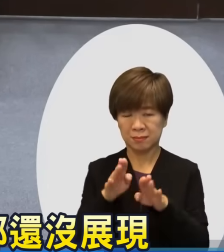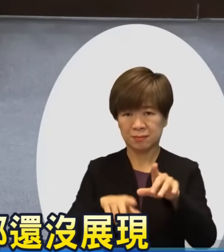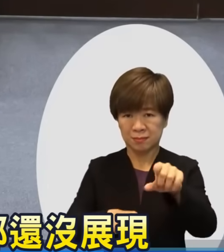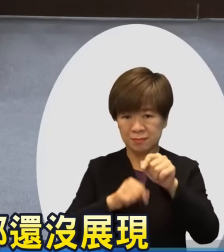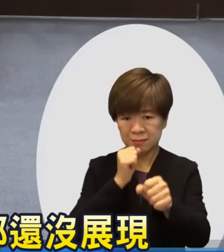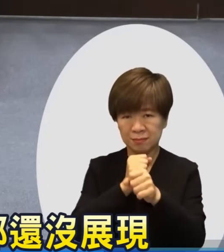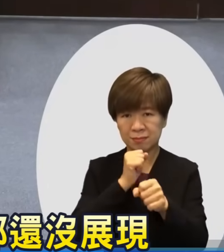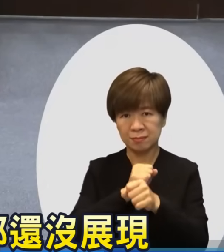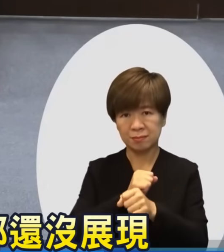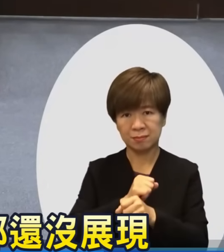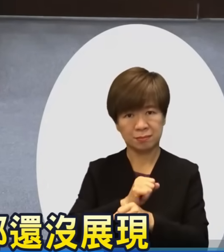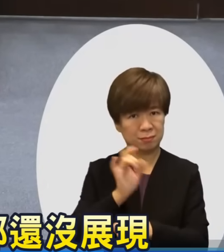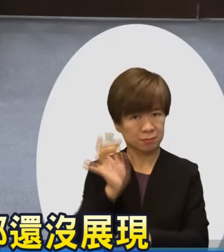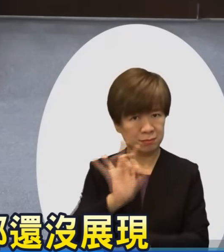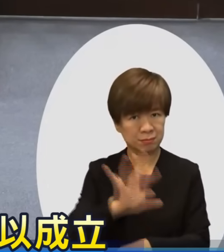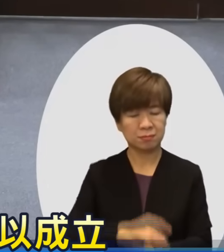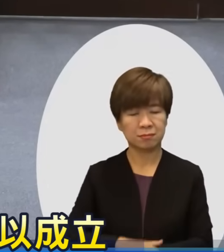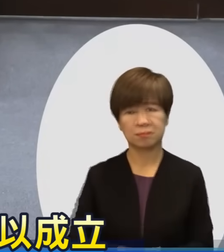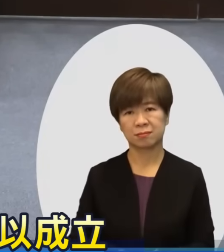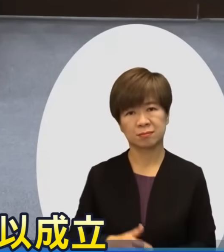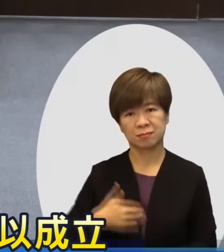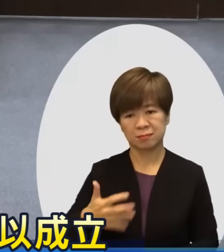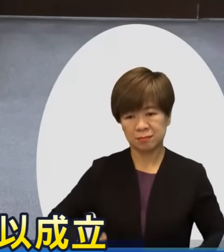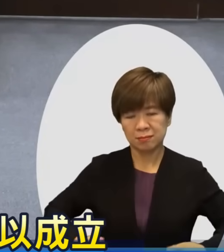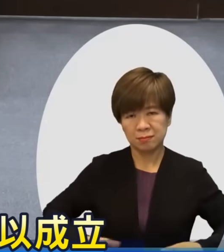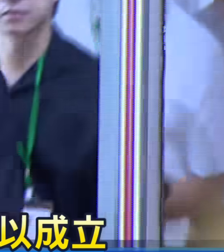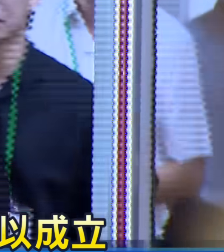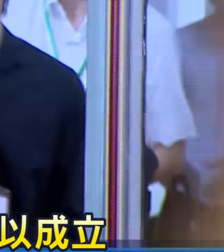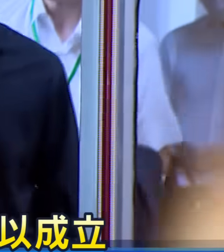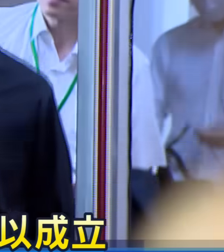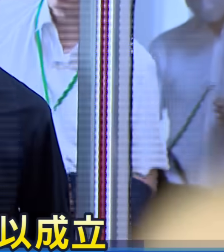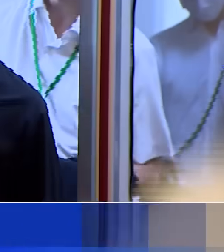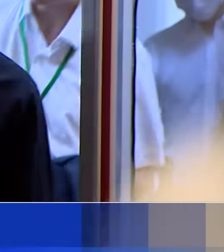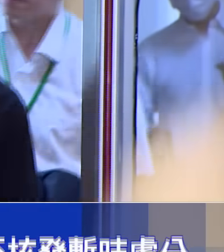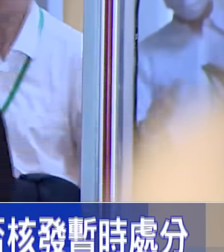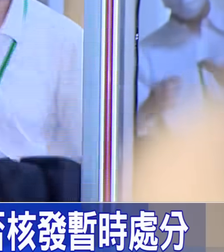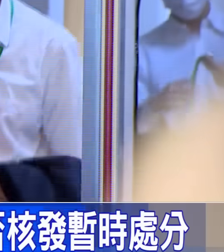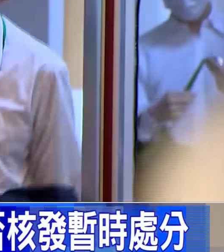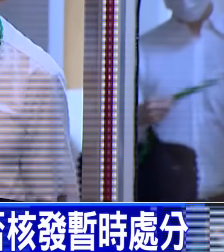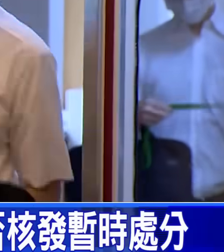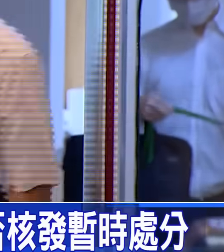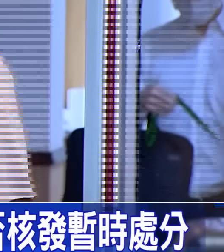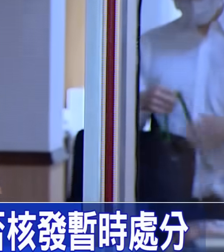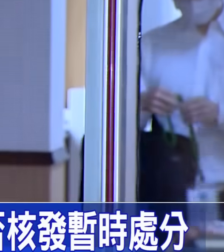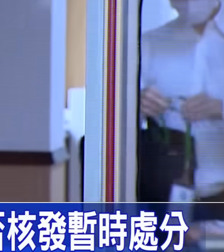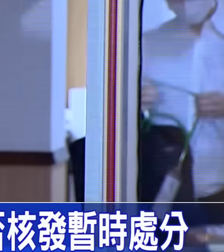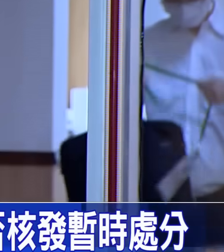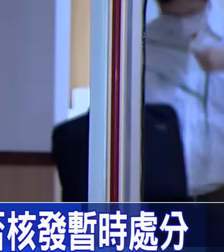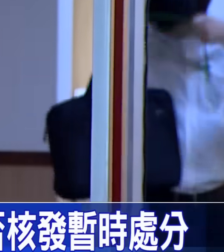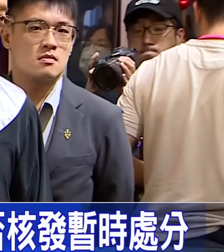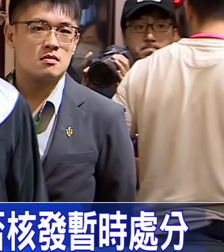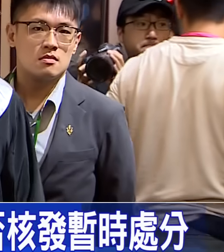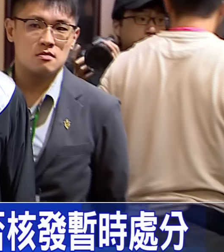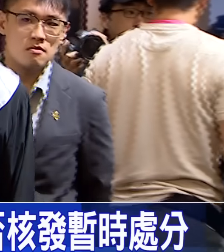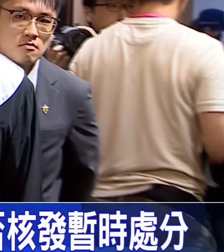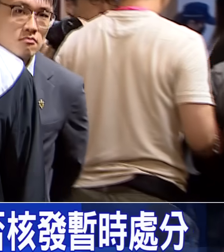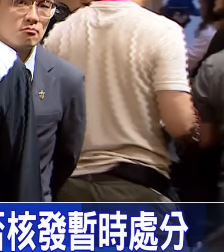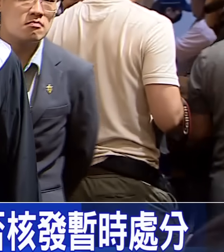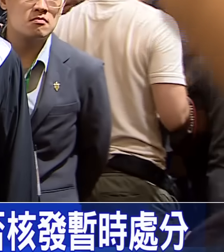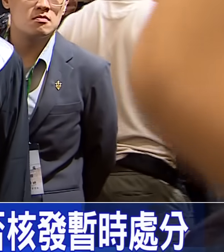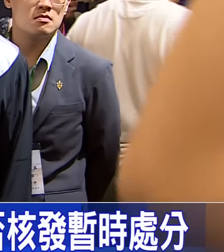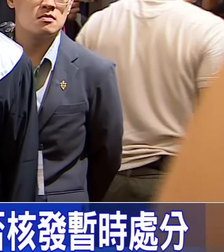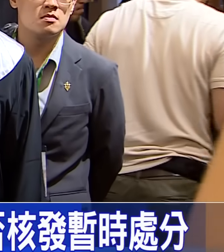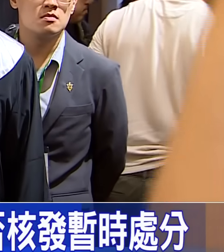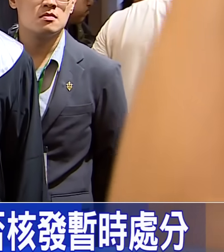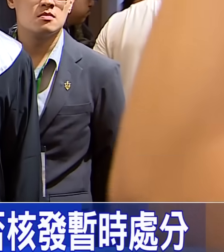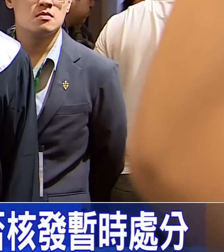都还没有展现，我不知道那个急迫性何以成立。 国会职权修法释宪战正式开打，宪法法庭最快将在周五